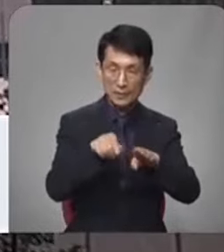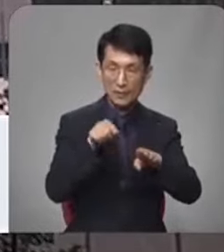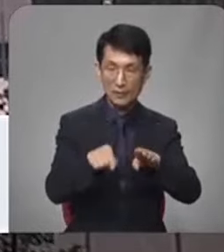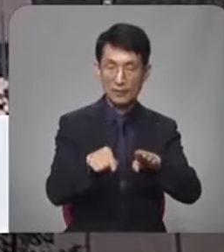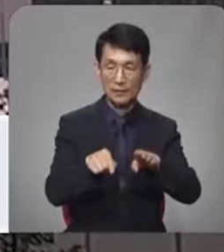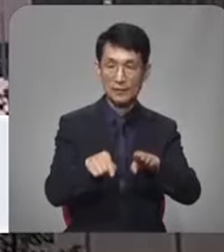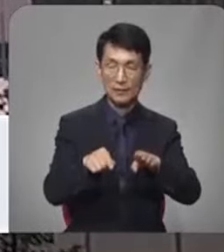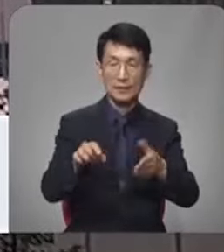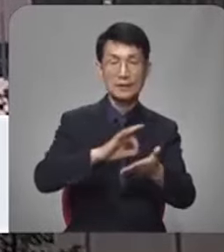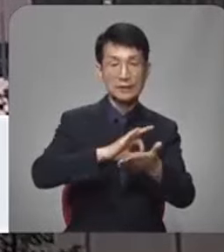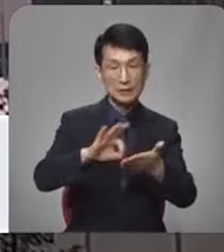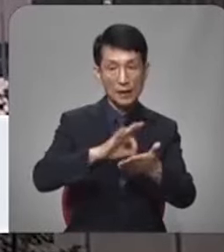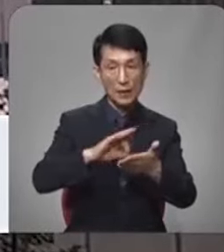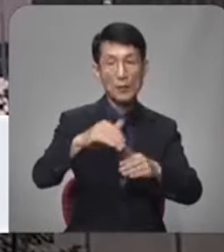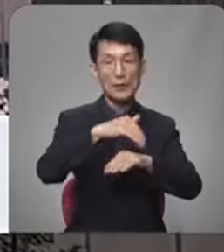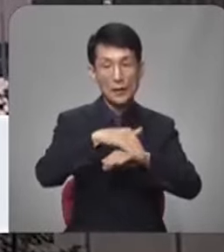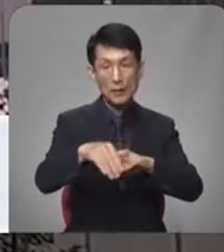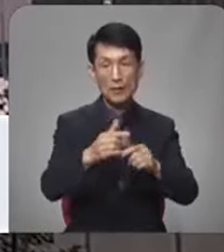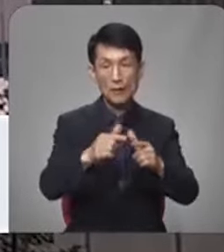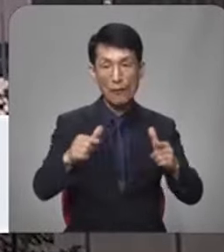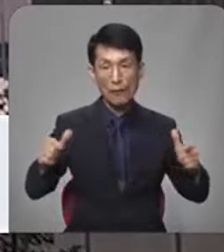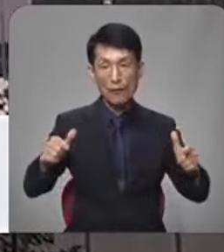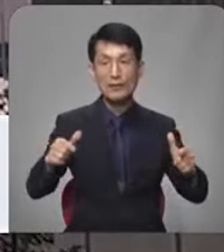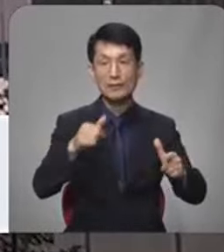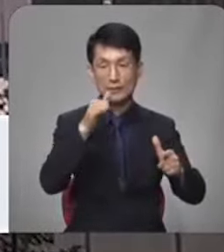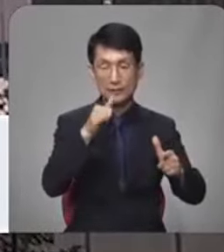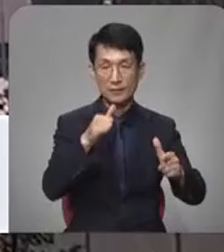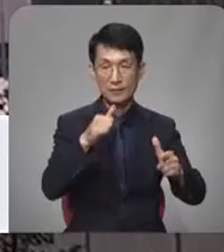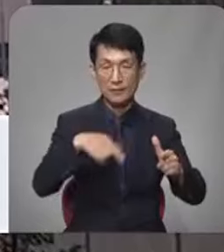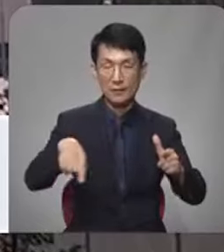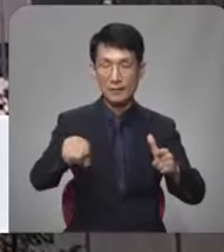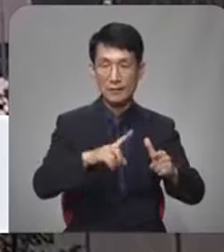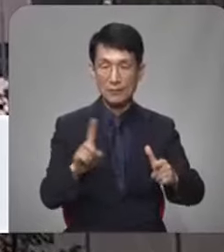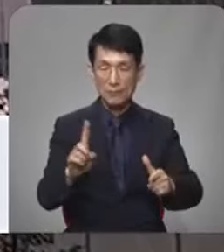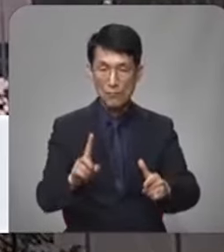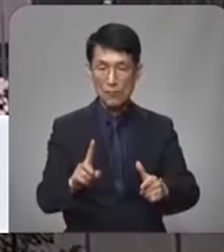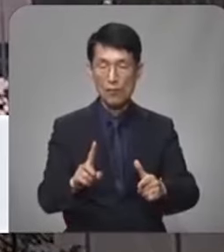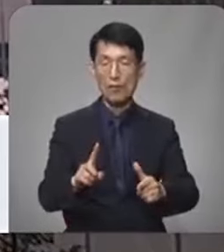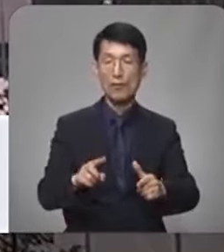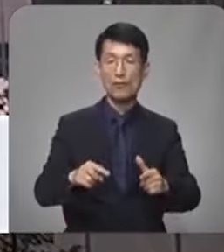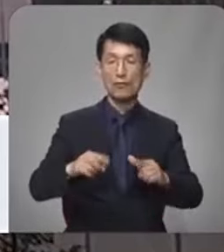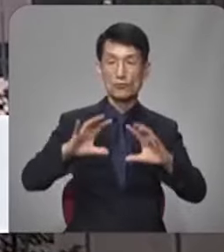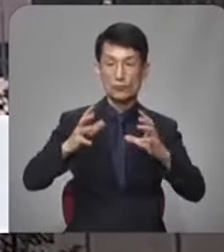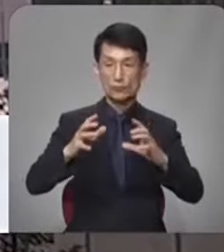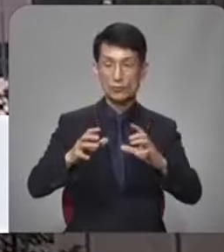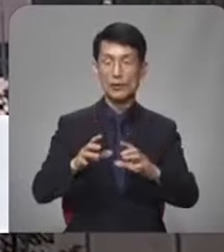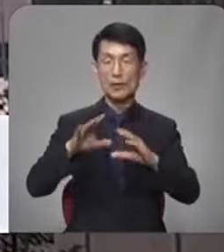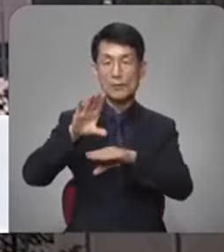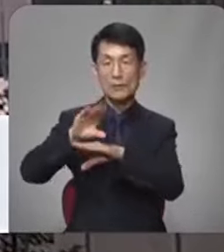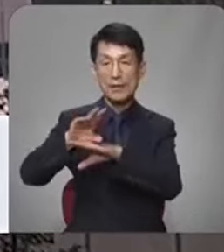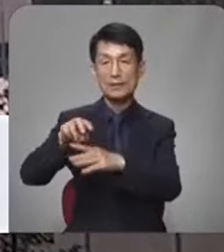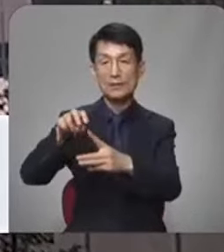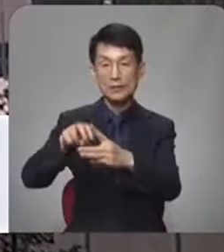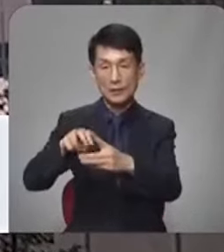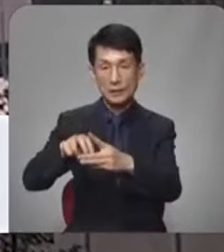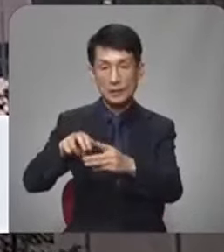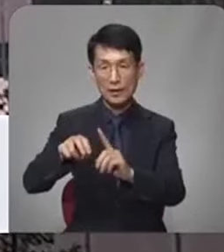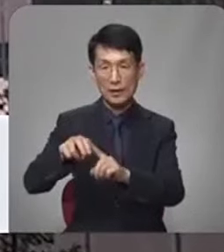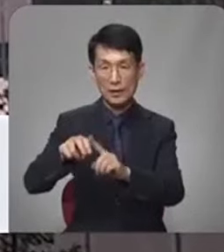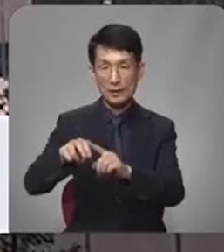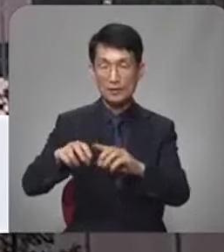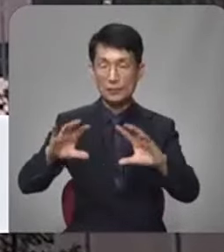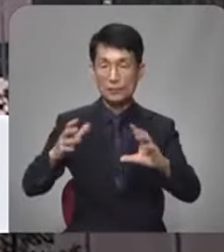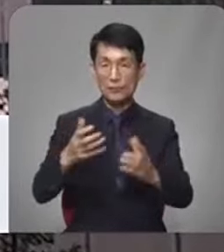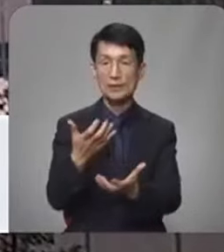활용한다는 청사진이 있다는데요 대표적인 사업이 국제 방송 센터를 국가 문원 보관으로 새단장하는